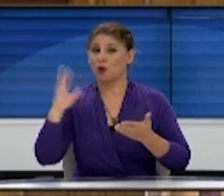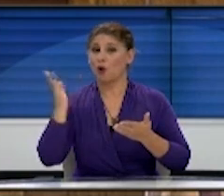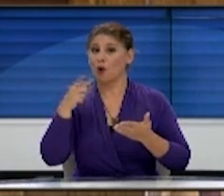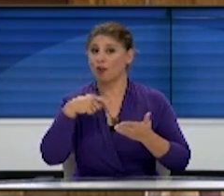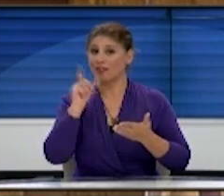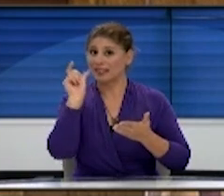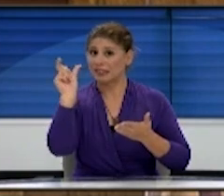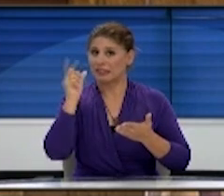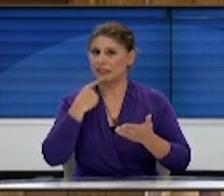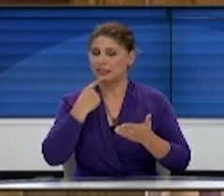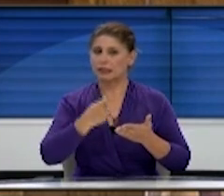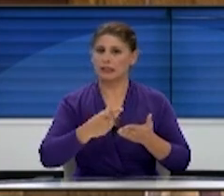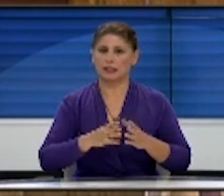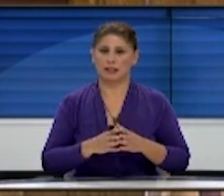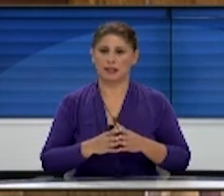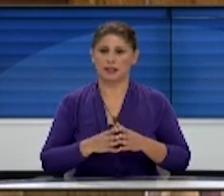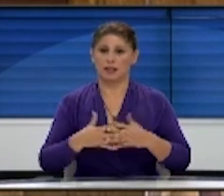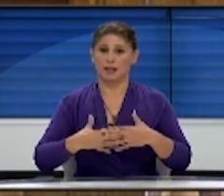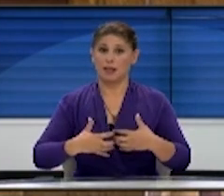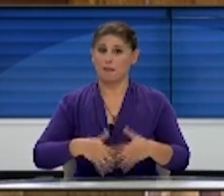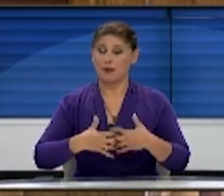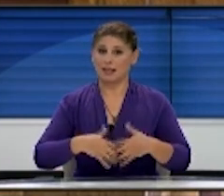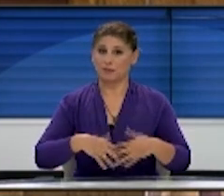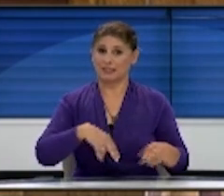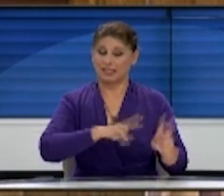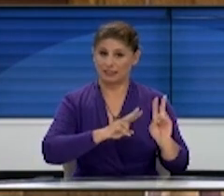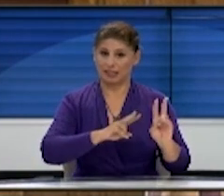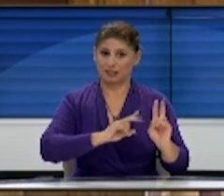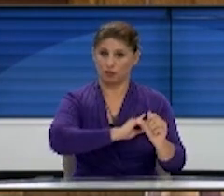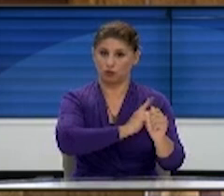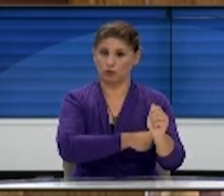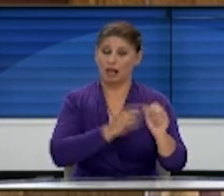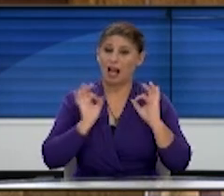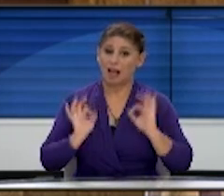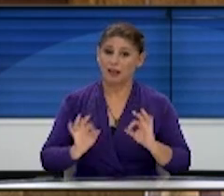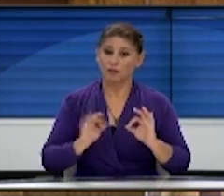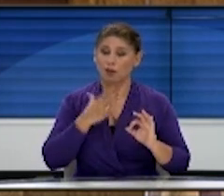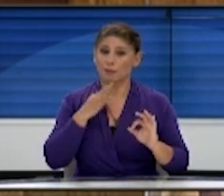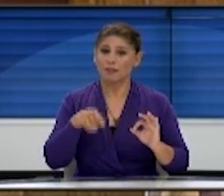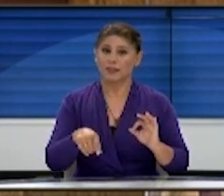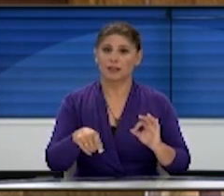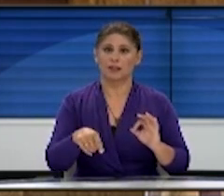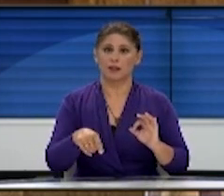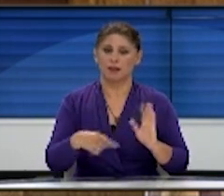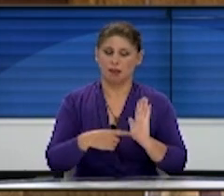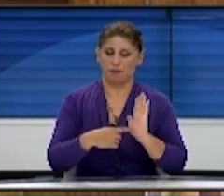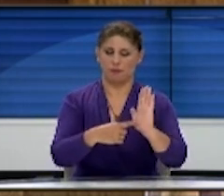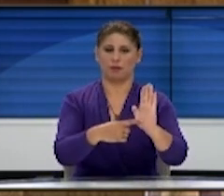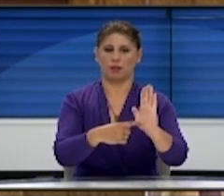όταν την επικαλούνται οι μηχανισμοί της εκτελεστικής εξουσίας, ακριβώς επειδή είναι